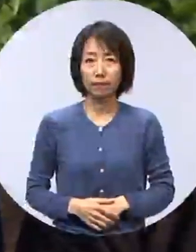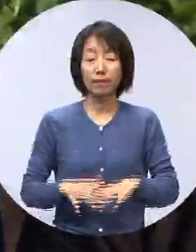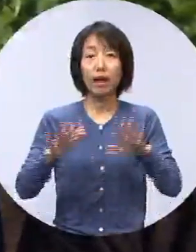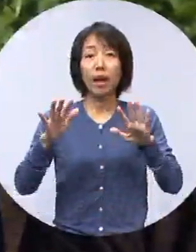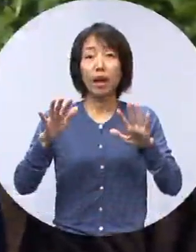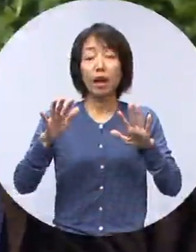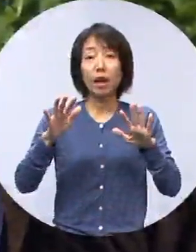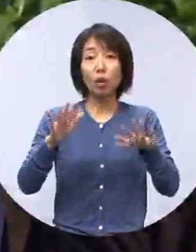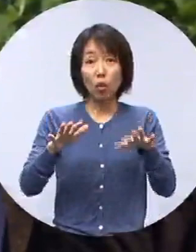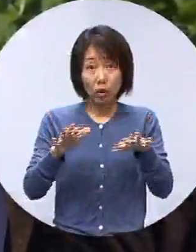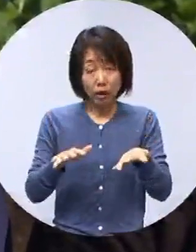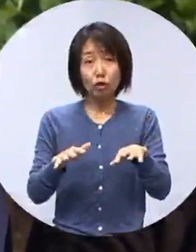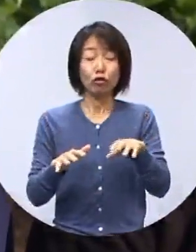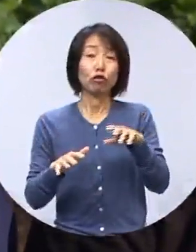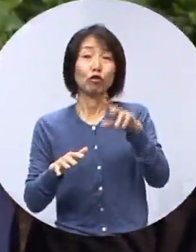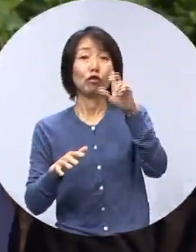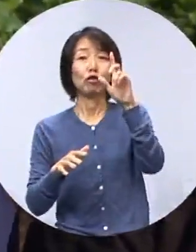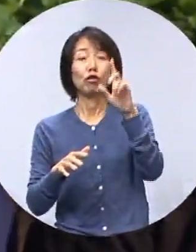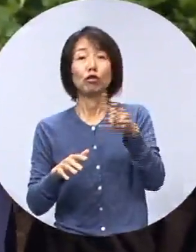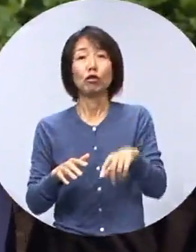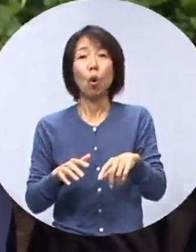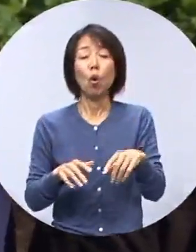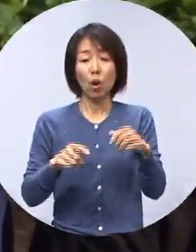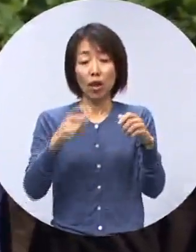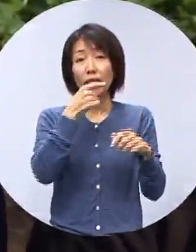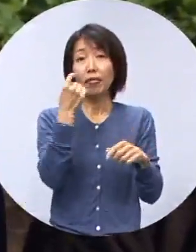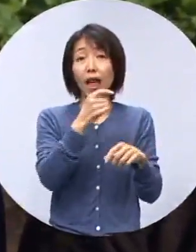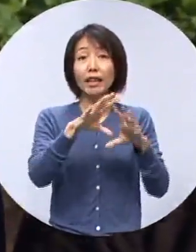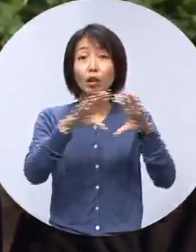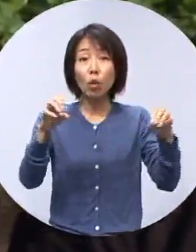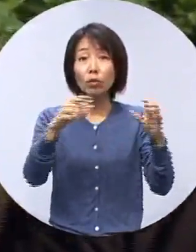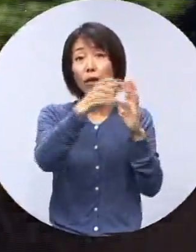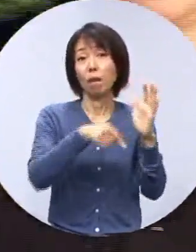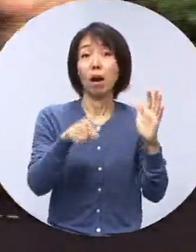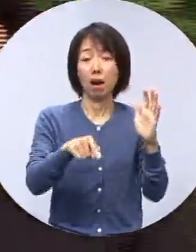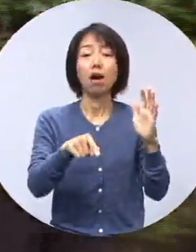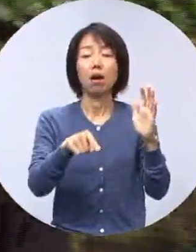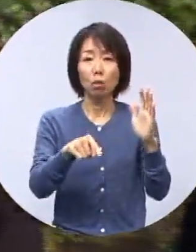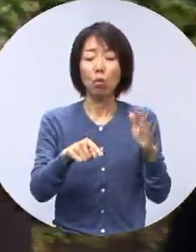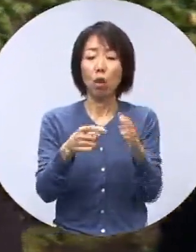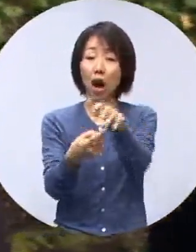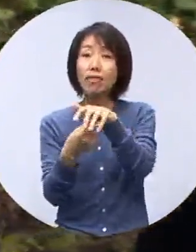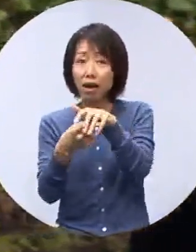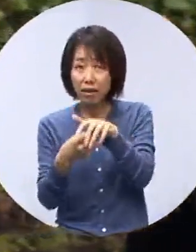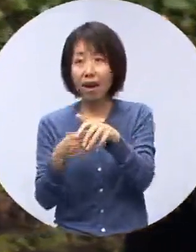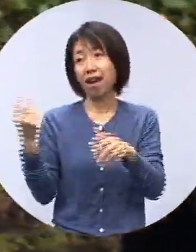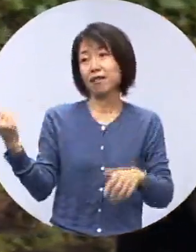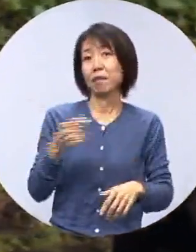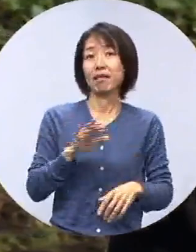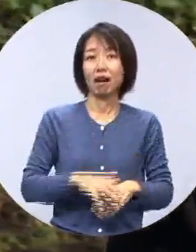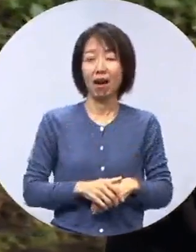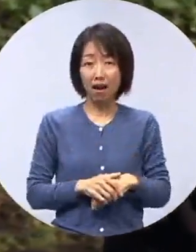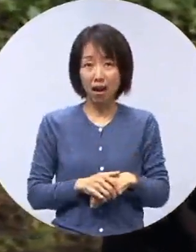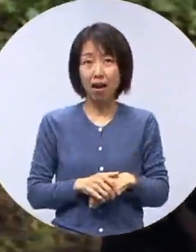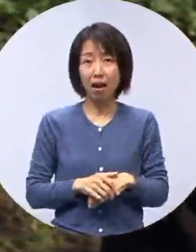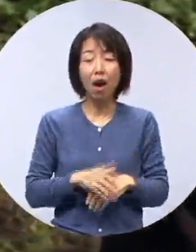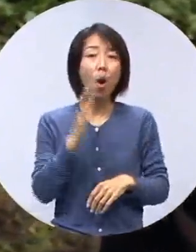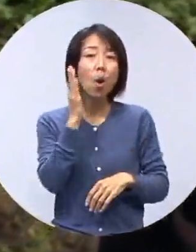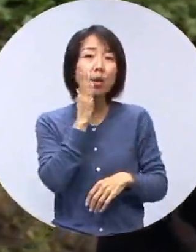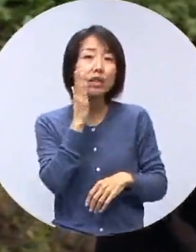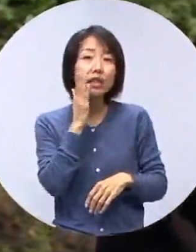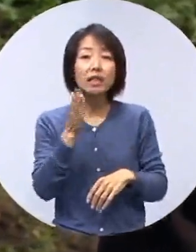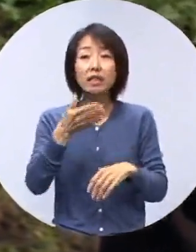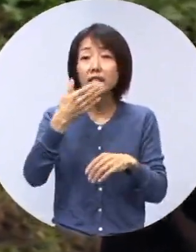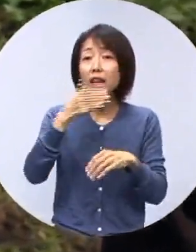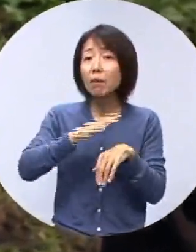今月の食材の大根の生産者の方の畑にお邪魔しています。 大根の美味しい食べ方や特徴を聞いてレ